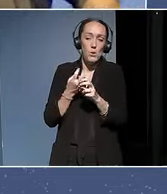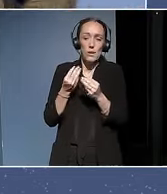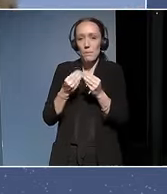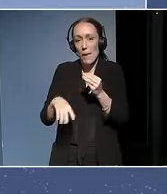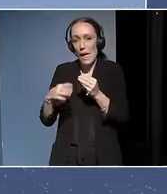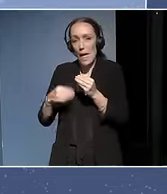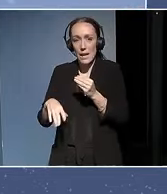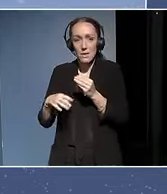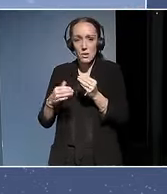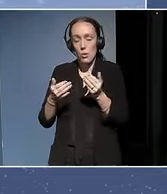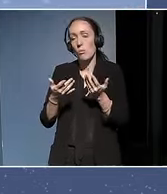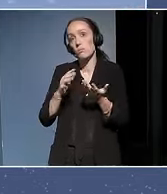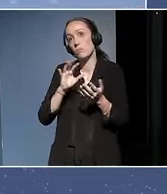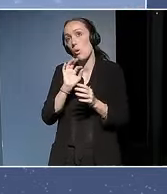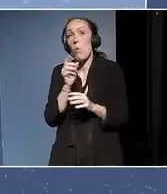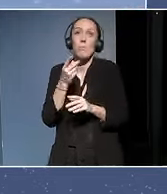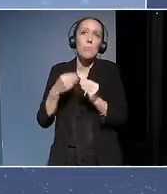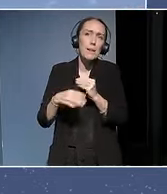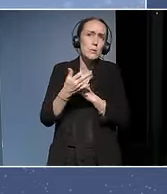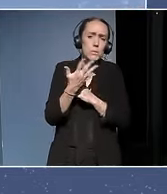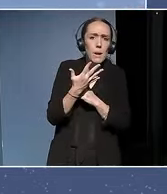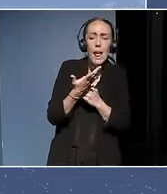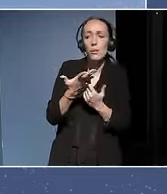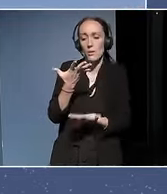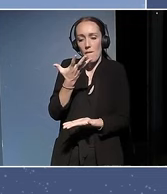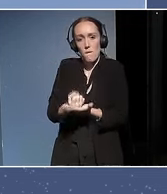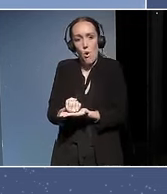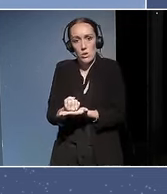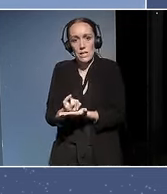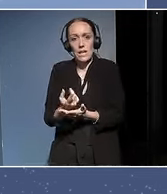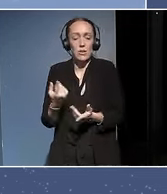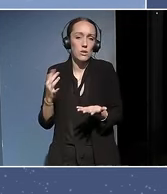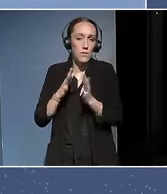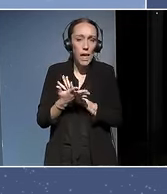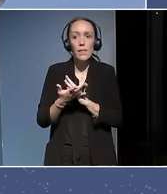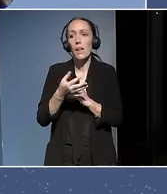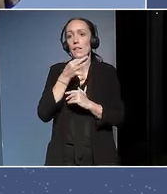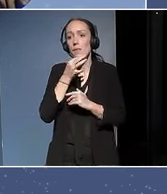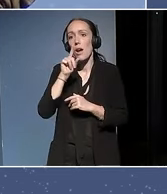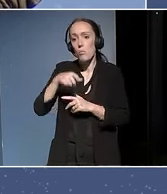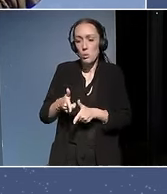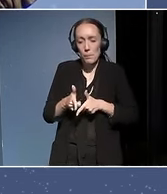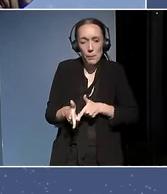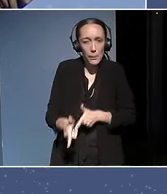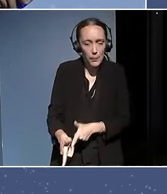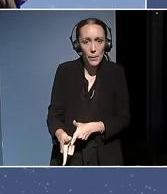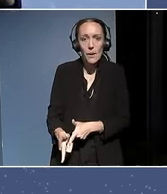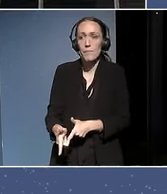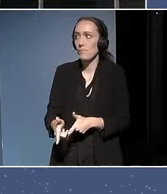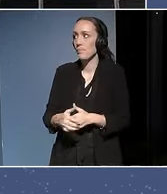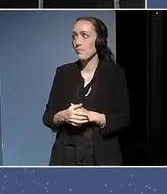accumulato nel detrito sottostante e qui anche con l'aiuto di Martelli pneumatici e Però mica sopra le ossa sti